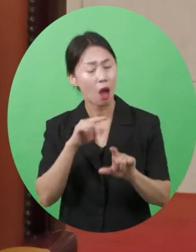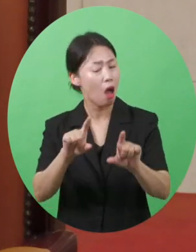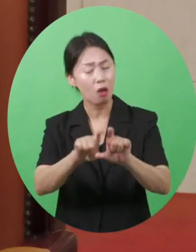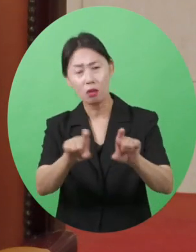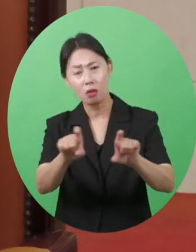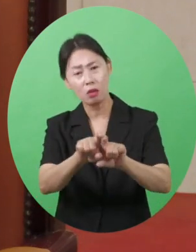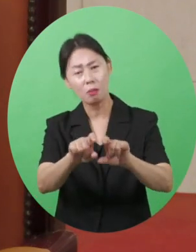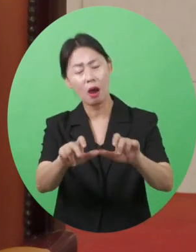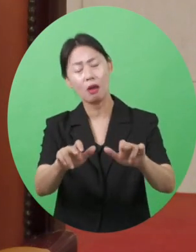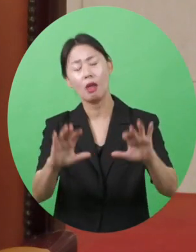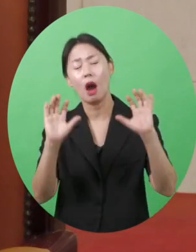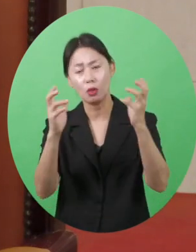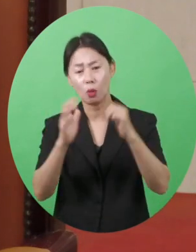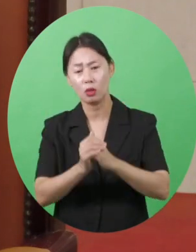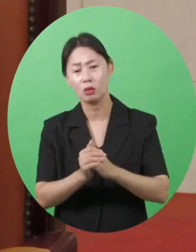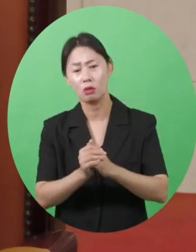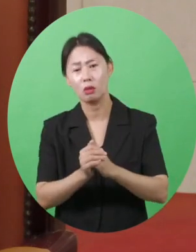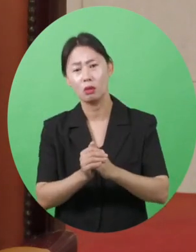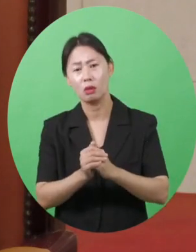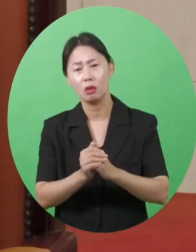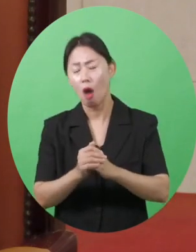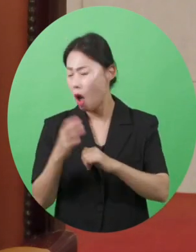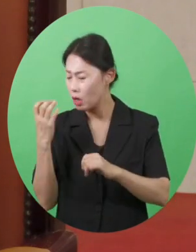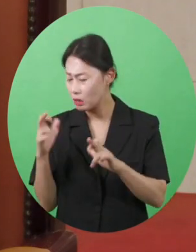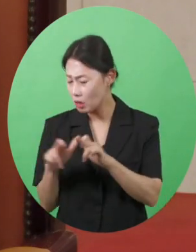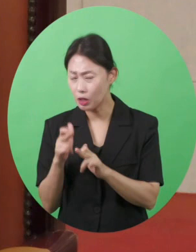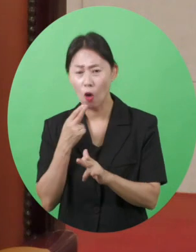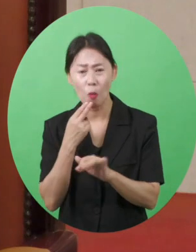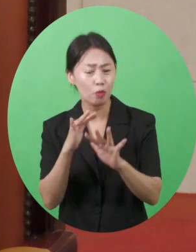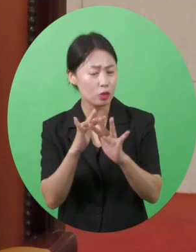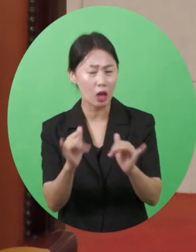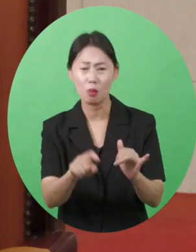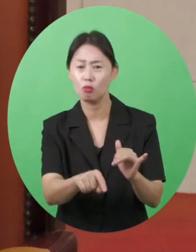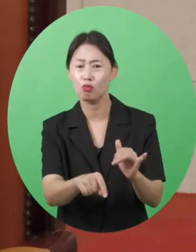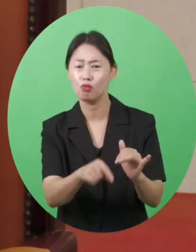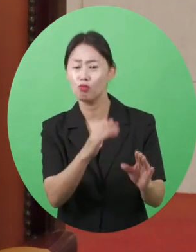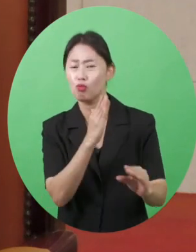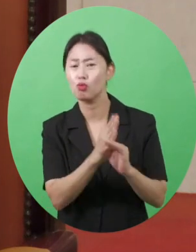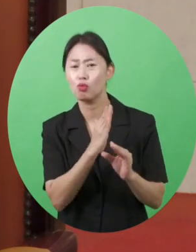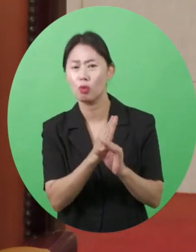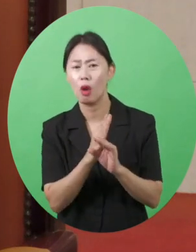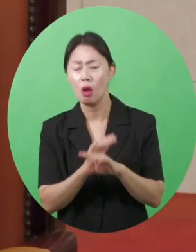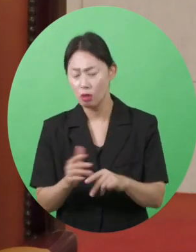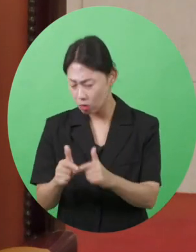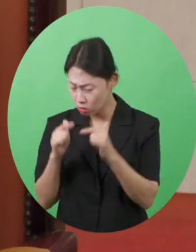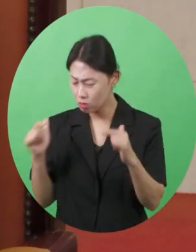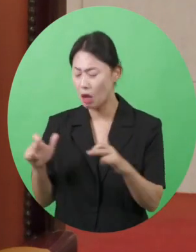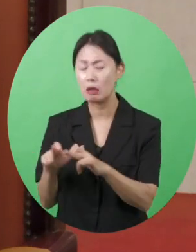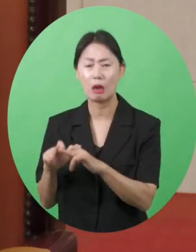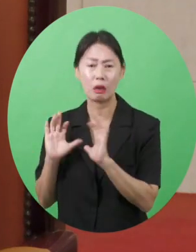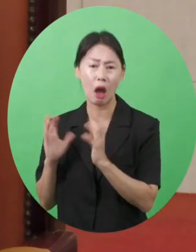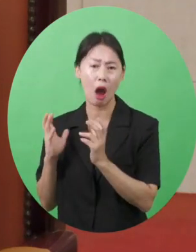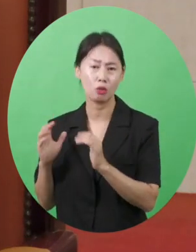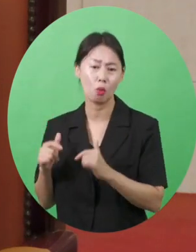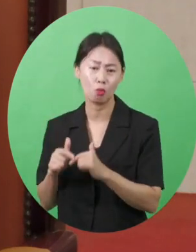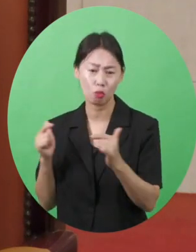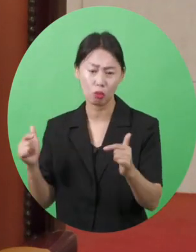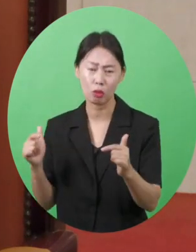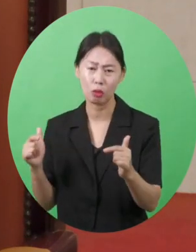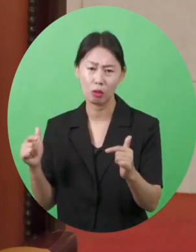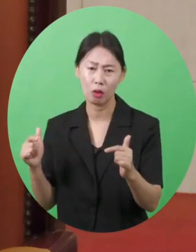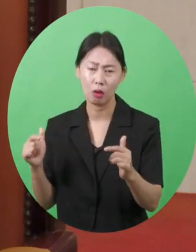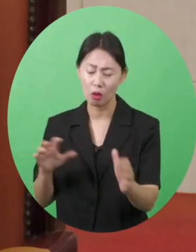아동 쉼터는 그 비장애인 중심으로 운영되고 있다 보니까 증가하는 장애 아동 숫자와 또 장애 아동